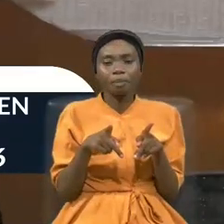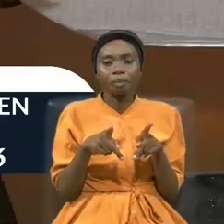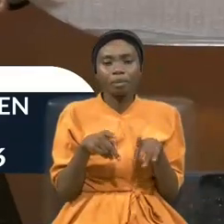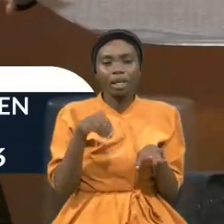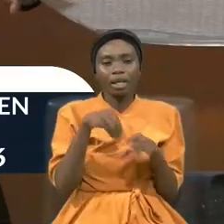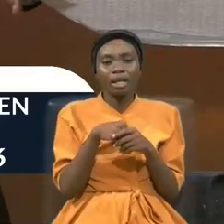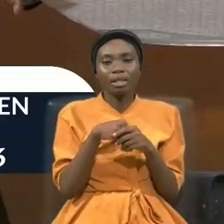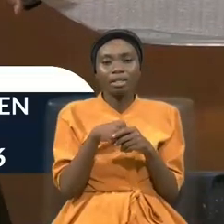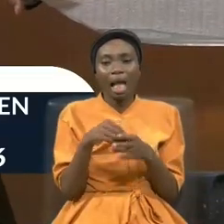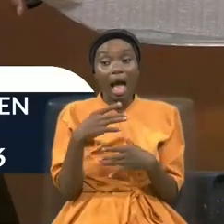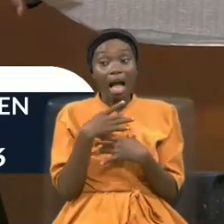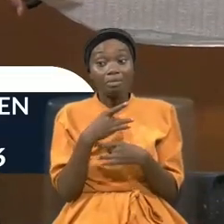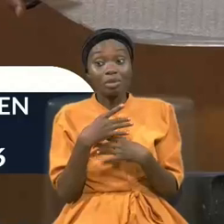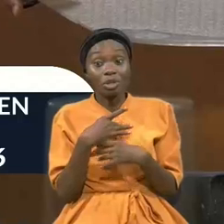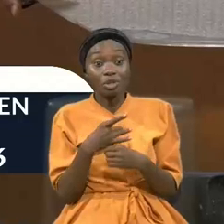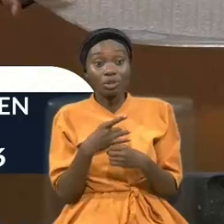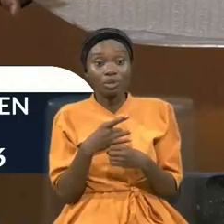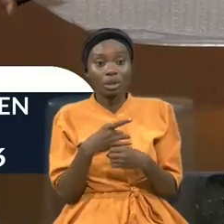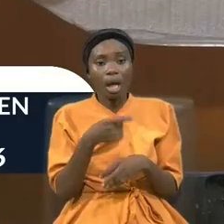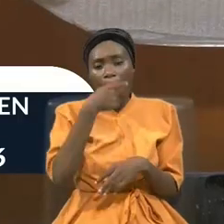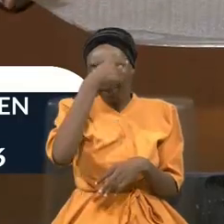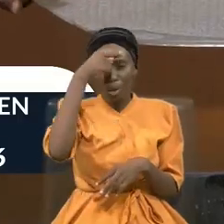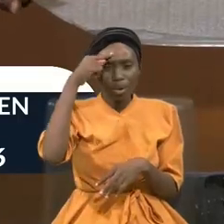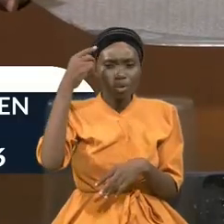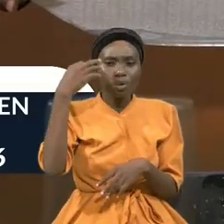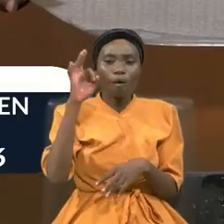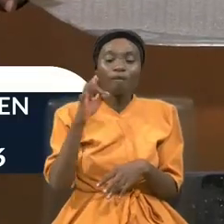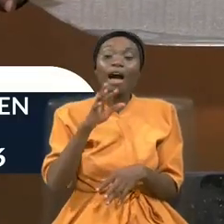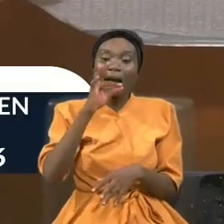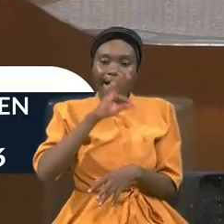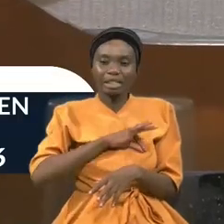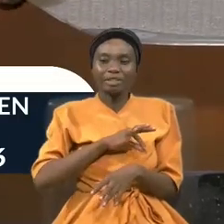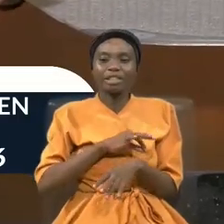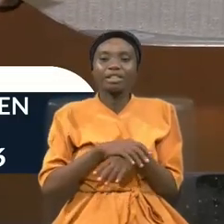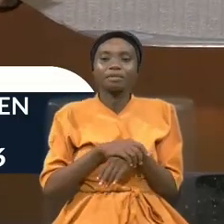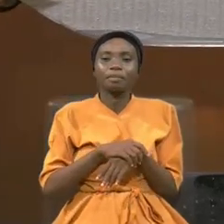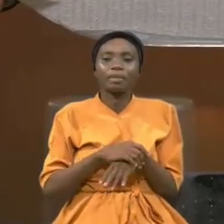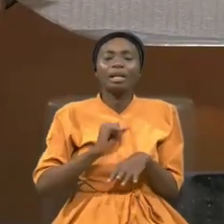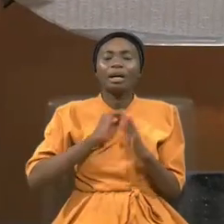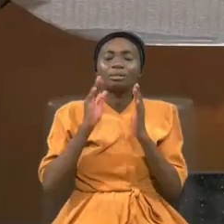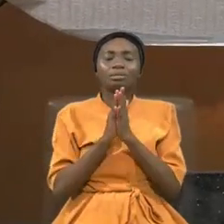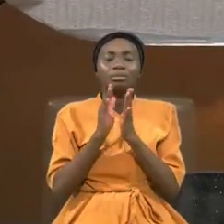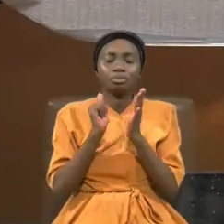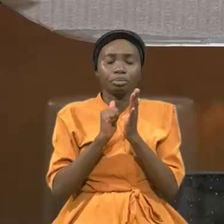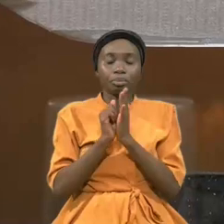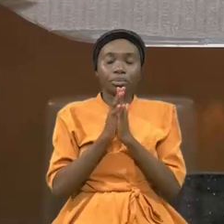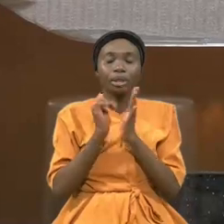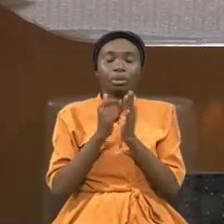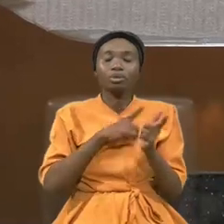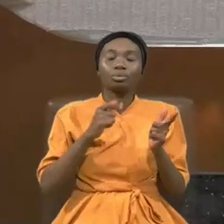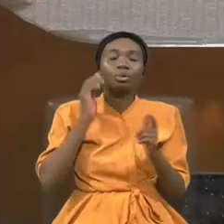paroles hautaines, qui admirent les personnes par motif d'intérêt. Je prie que le